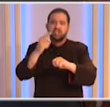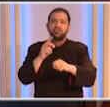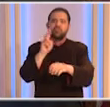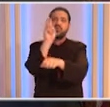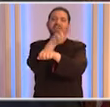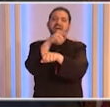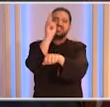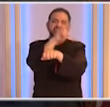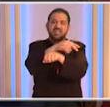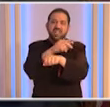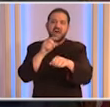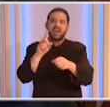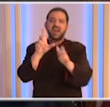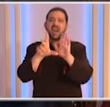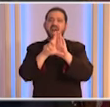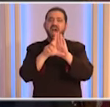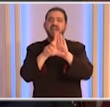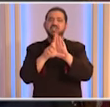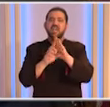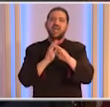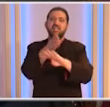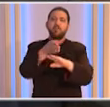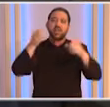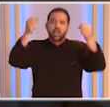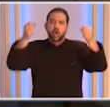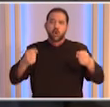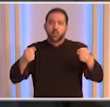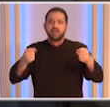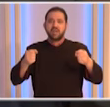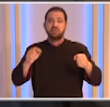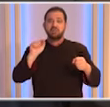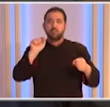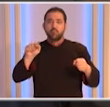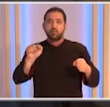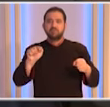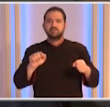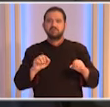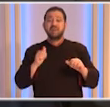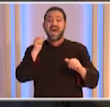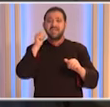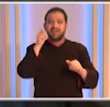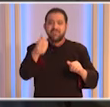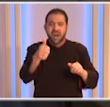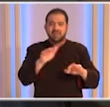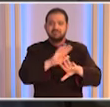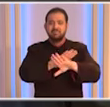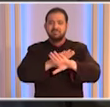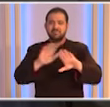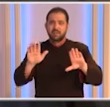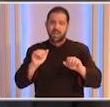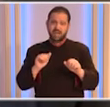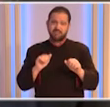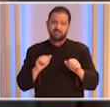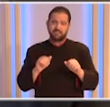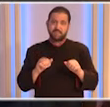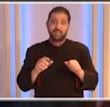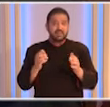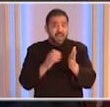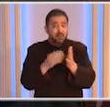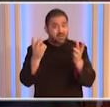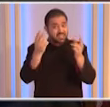într-o prostituție legalizată prin nuntă. Asta o spune părinte Cleopa, marele părinte duhovnicesc și așa mai